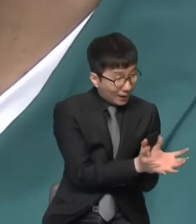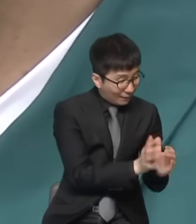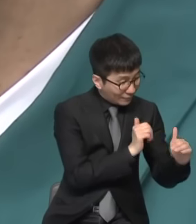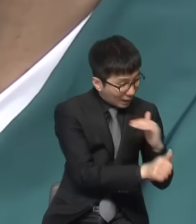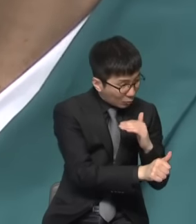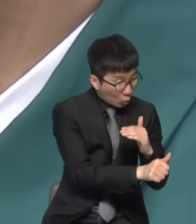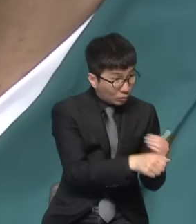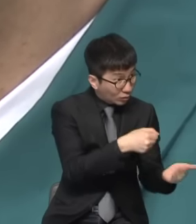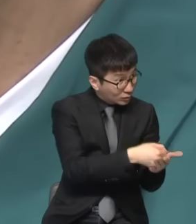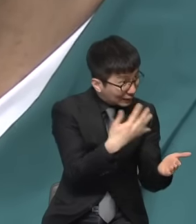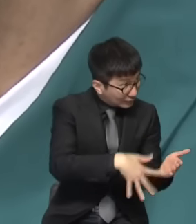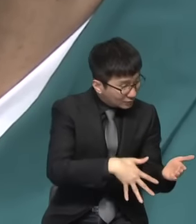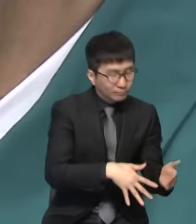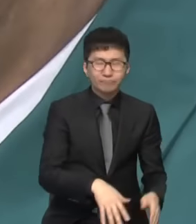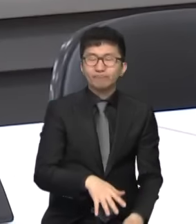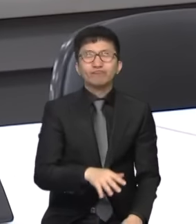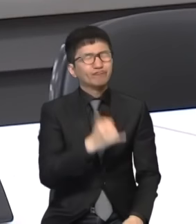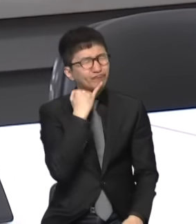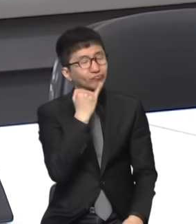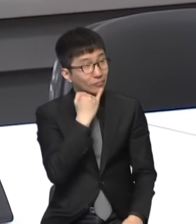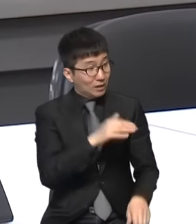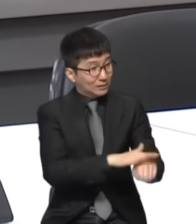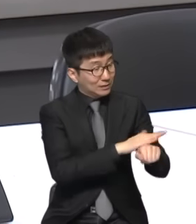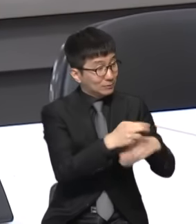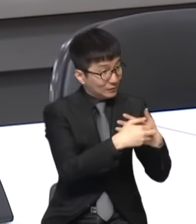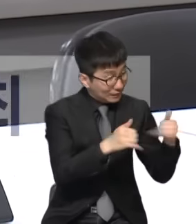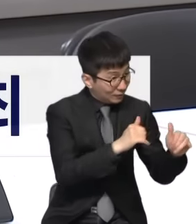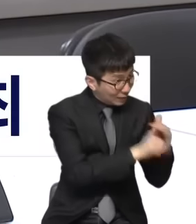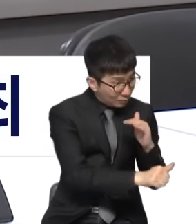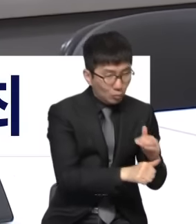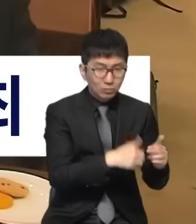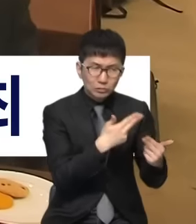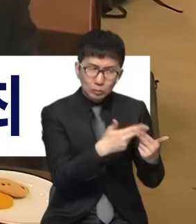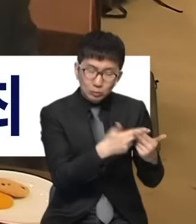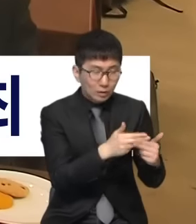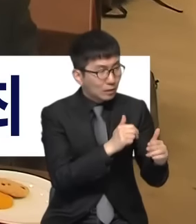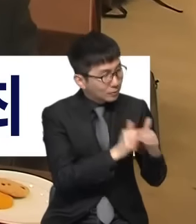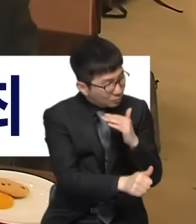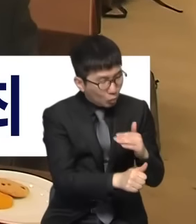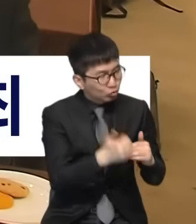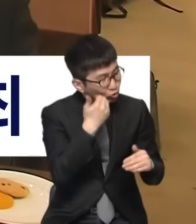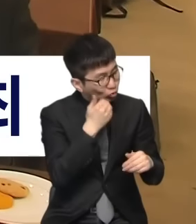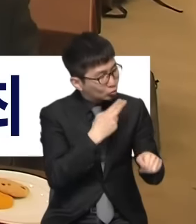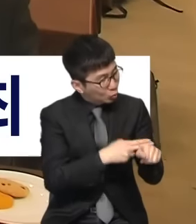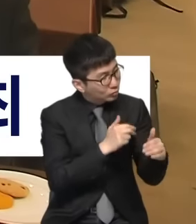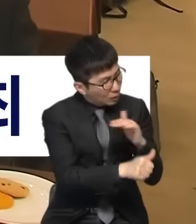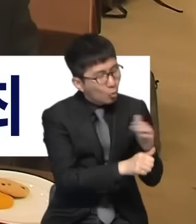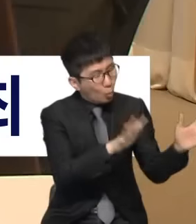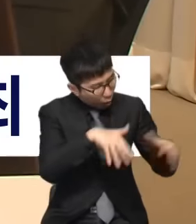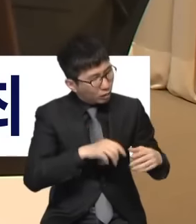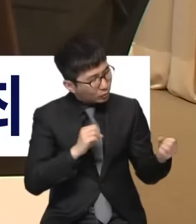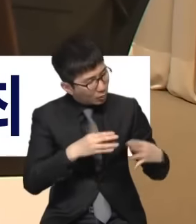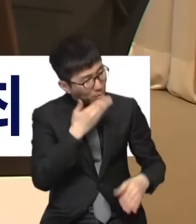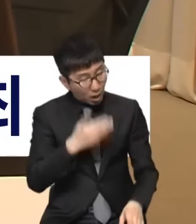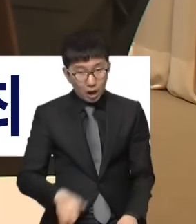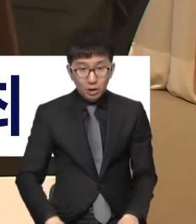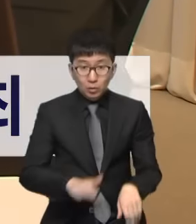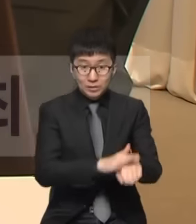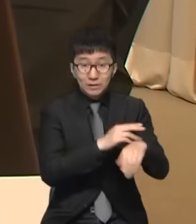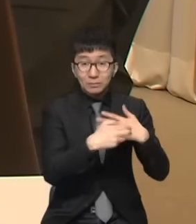전공의, 교수, 의대생 단체와 적극 소통에 나서겠다고 밝혔습니다. 그러면서 전공의들의 처우 개선을 위한